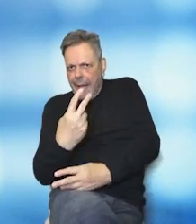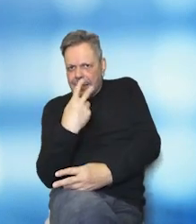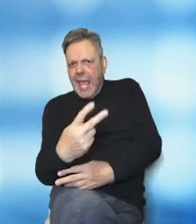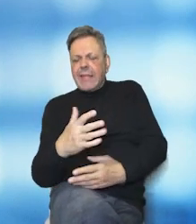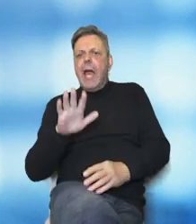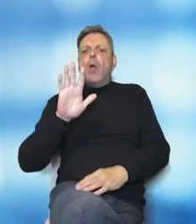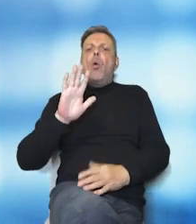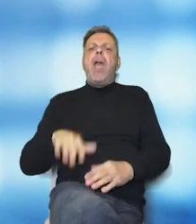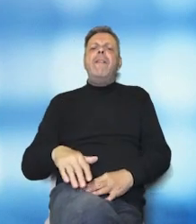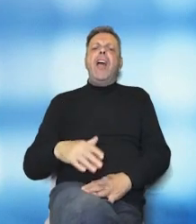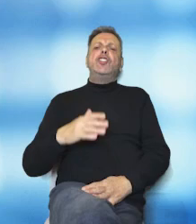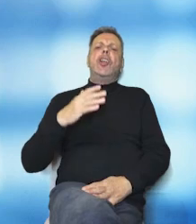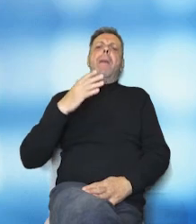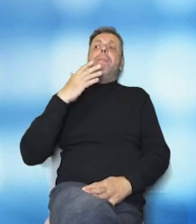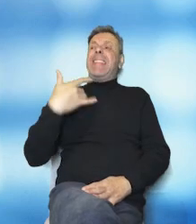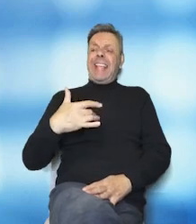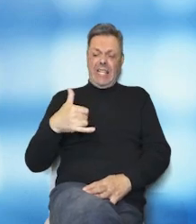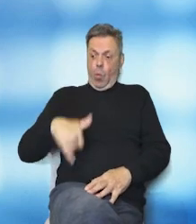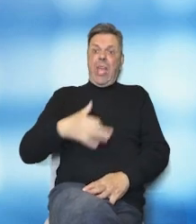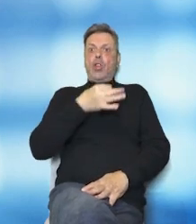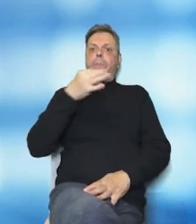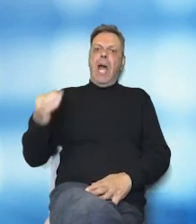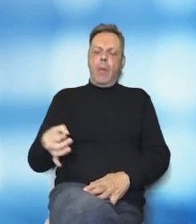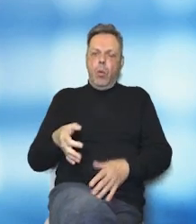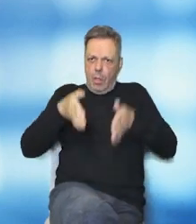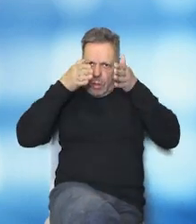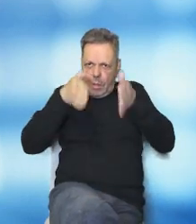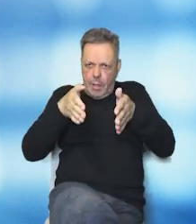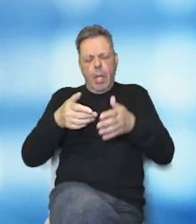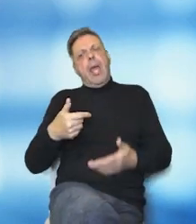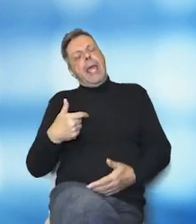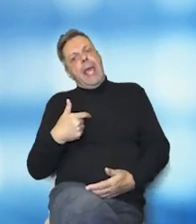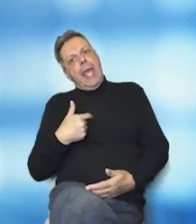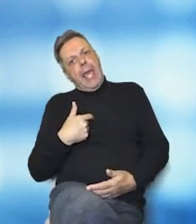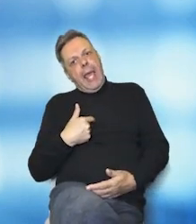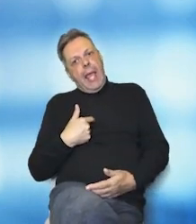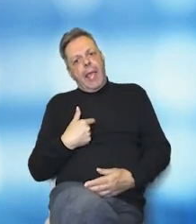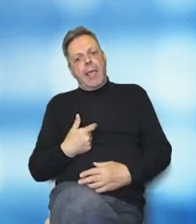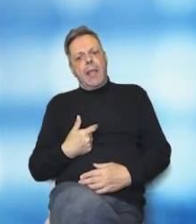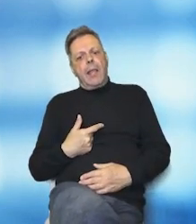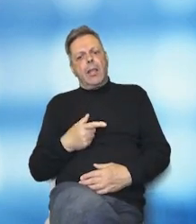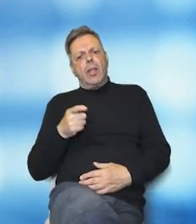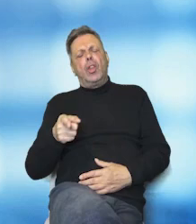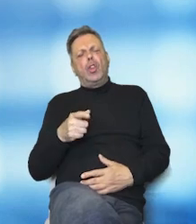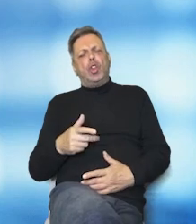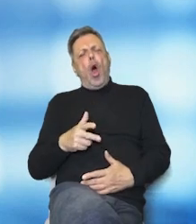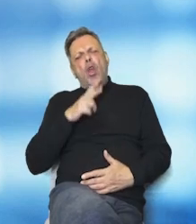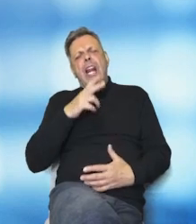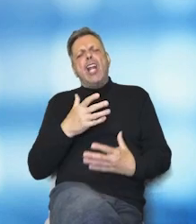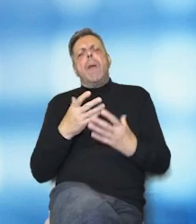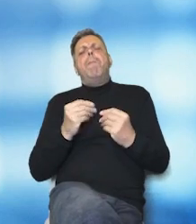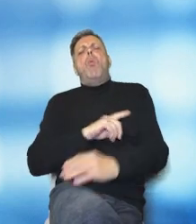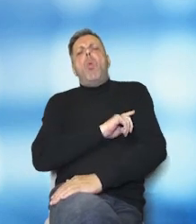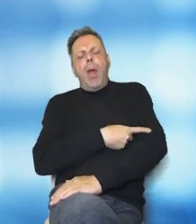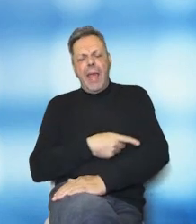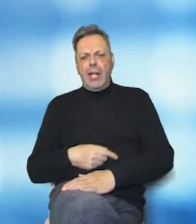već 50. taj dan, usmjerit pažnju. Jel? I to iziskuje strašno puno